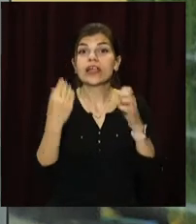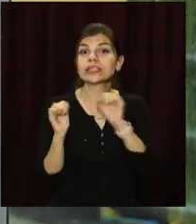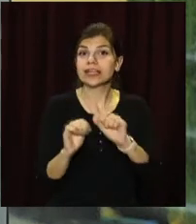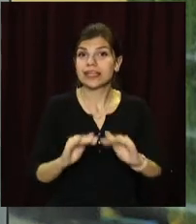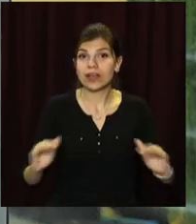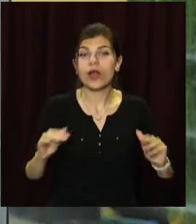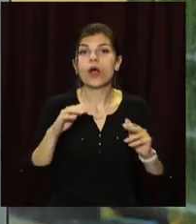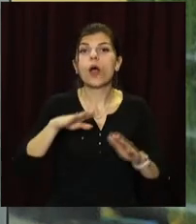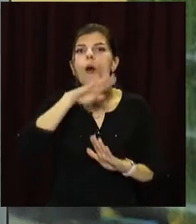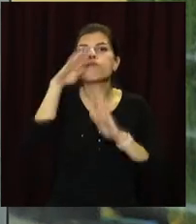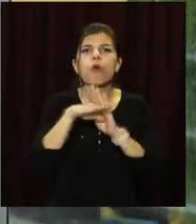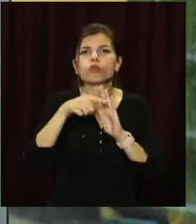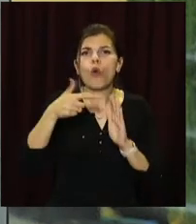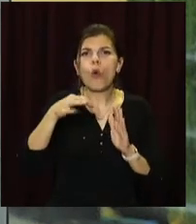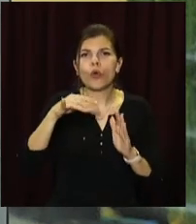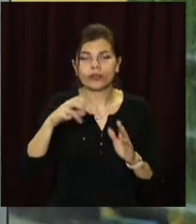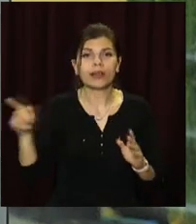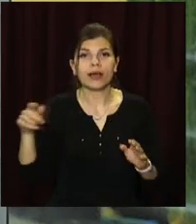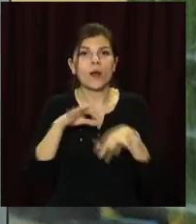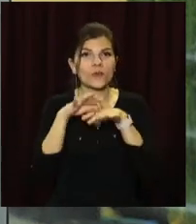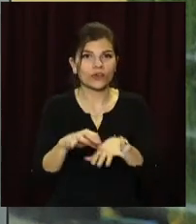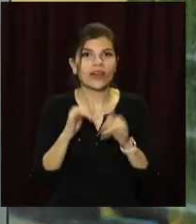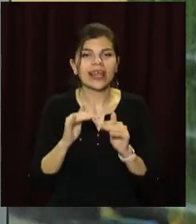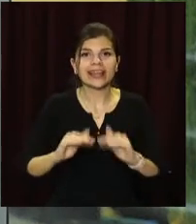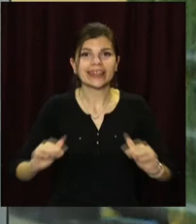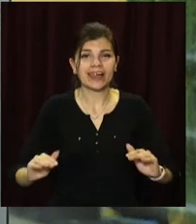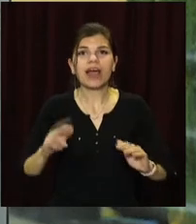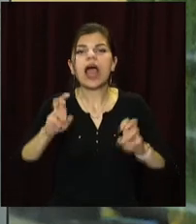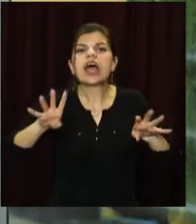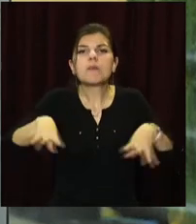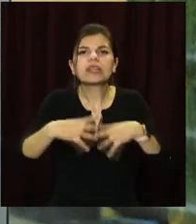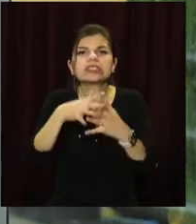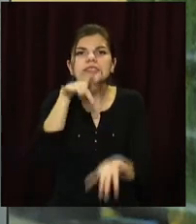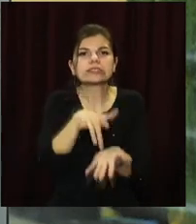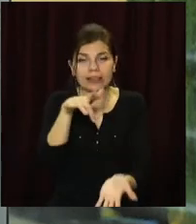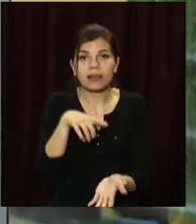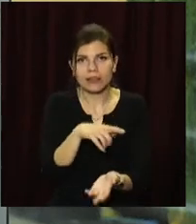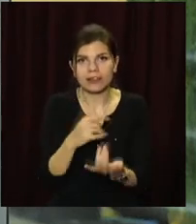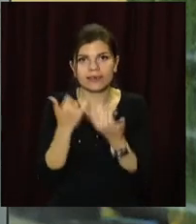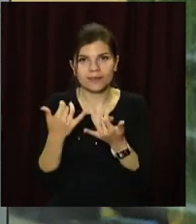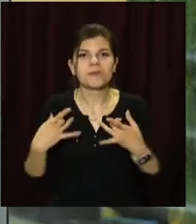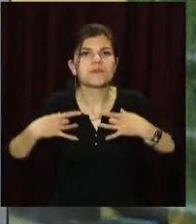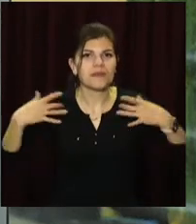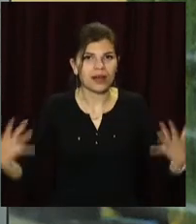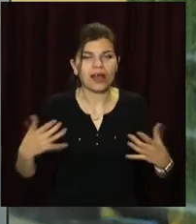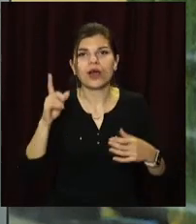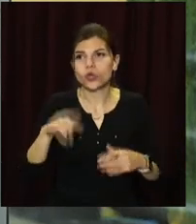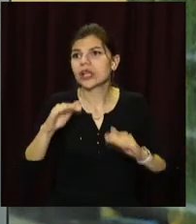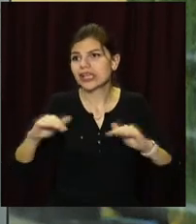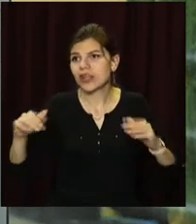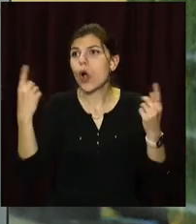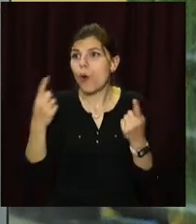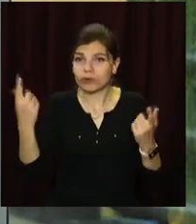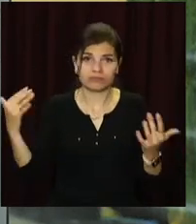у Підгородному провели свято для маленьких пацієнтів реабілітаційного центру. Приєдналися до них і діти без особливих потреб.